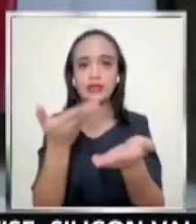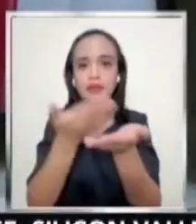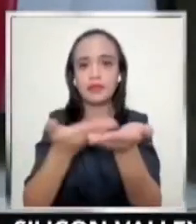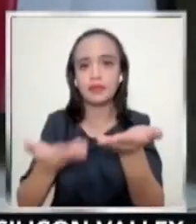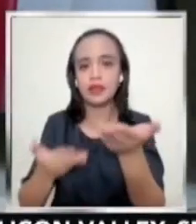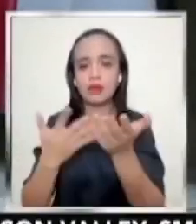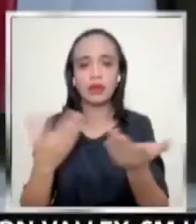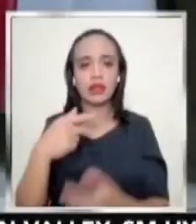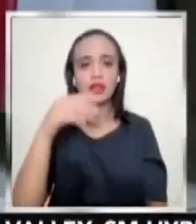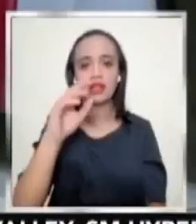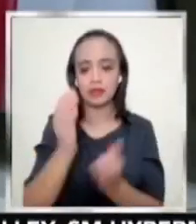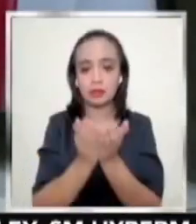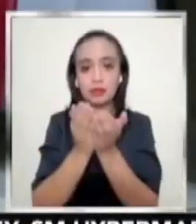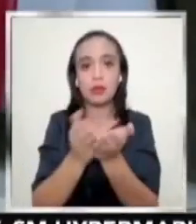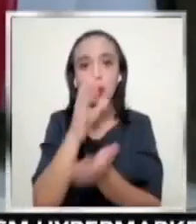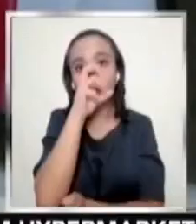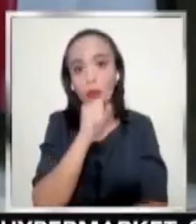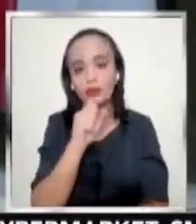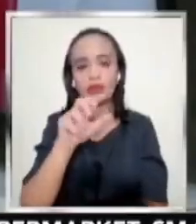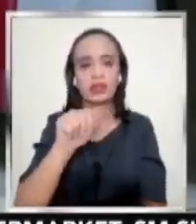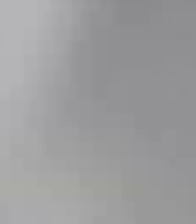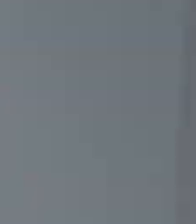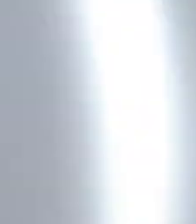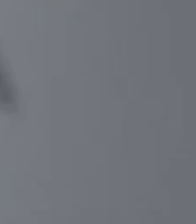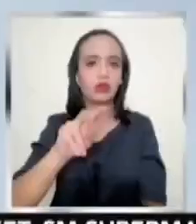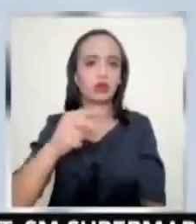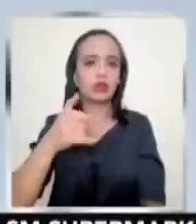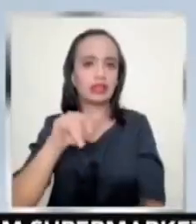sa ayum nakatutok si Chino